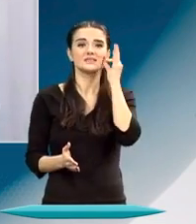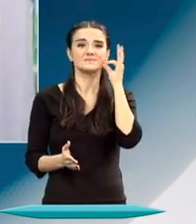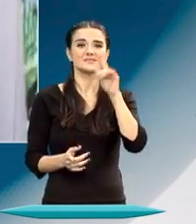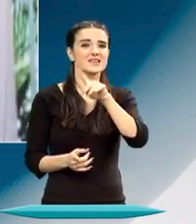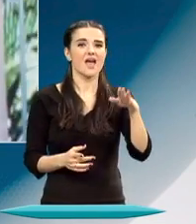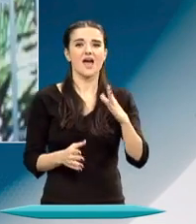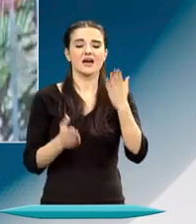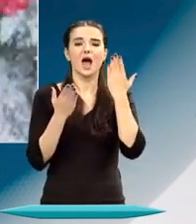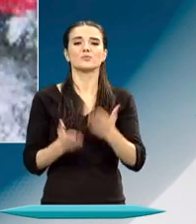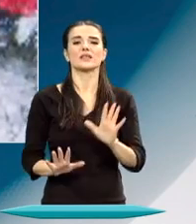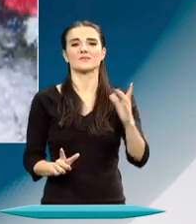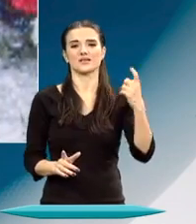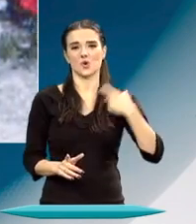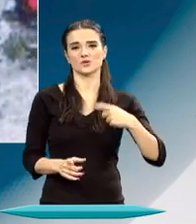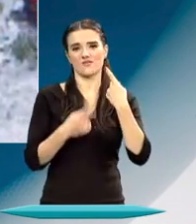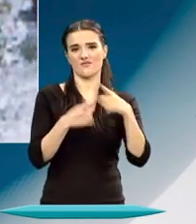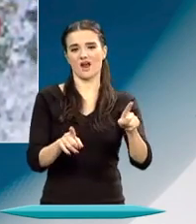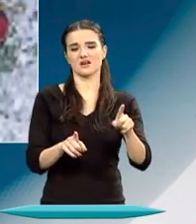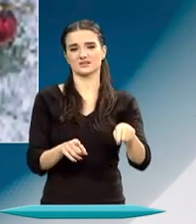kabul etmez bu özel farklılığı.